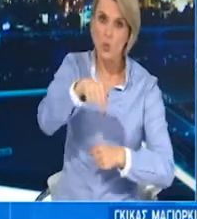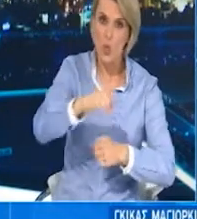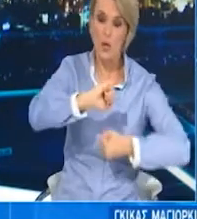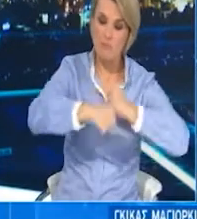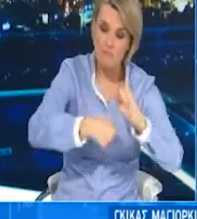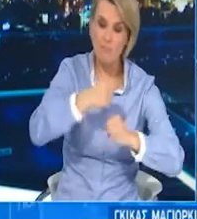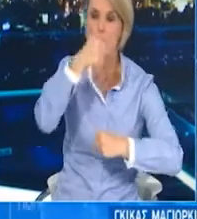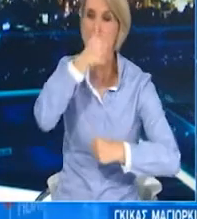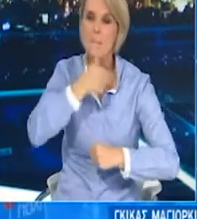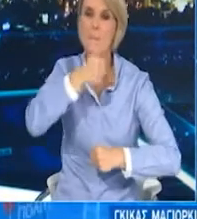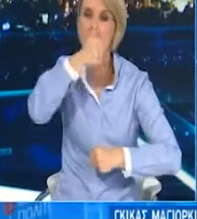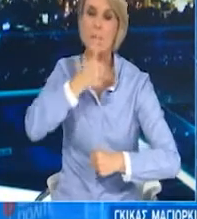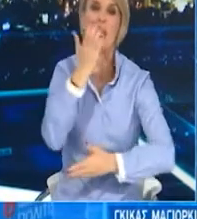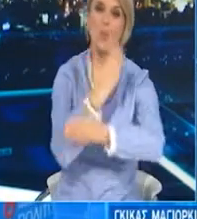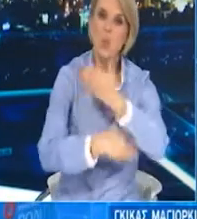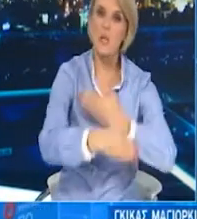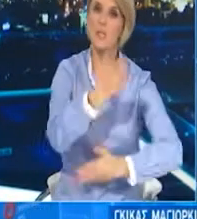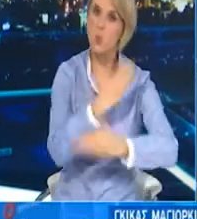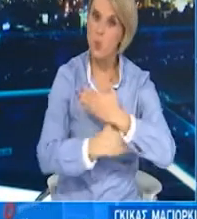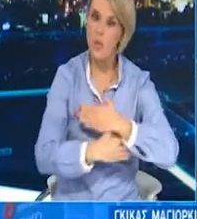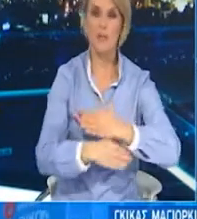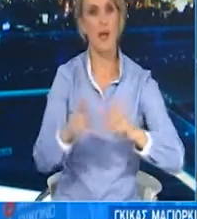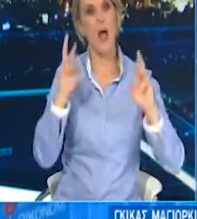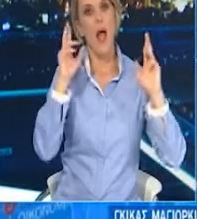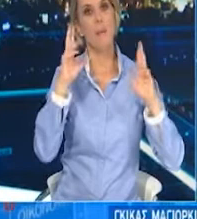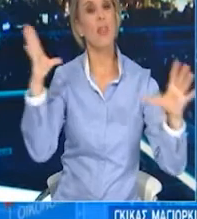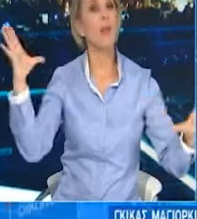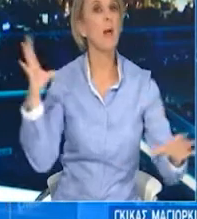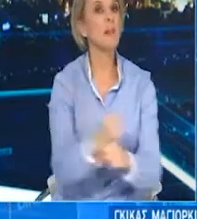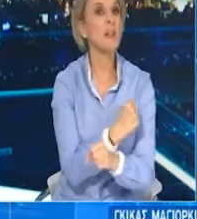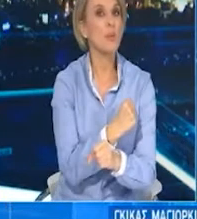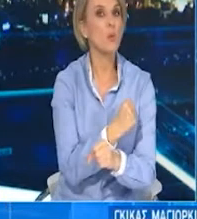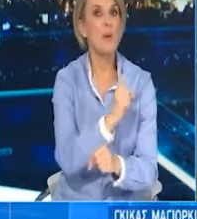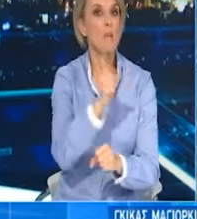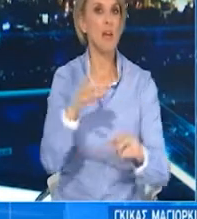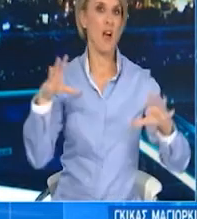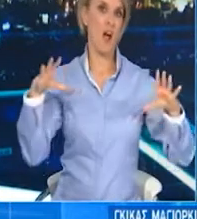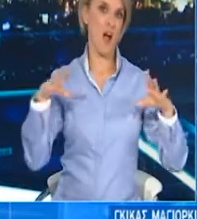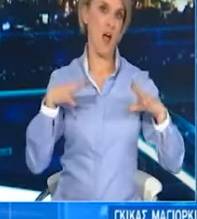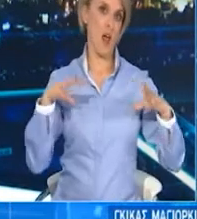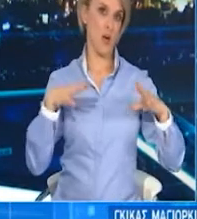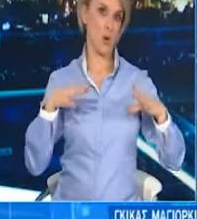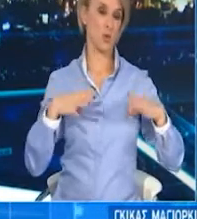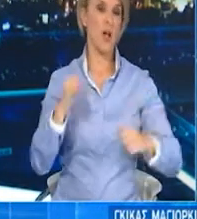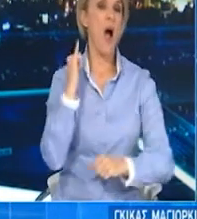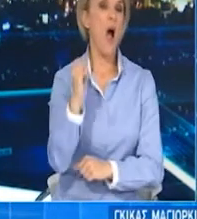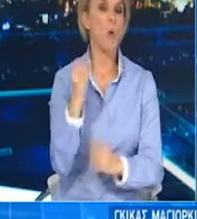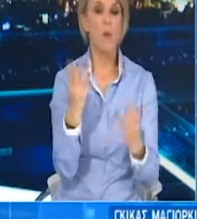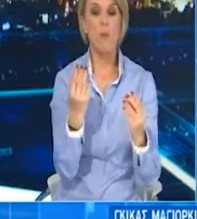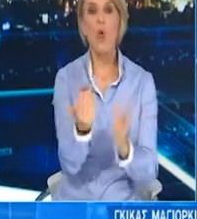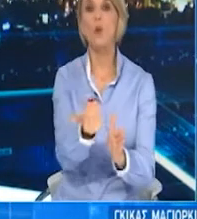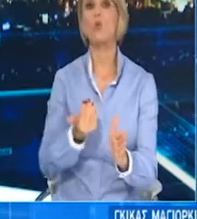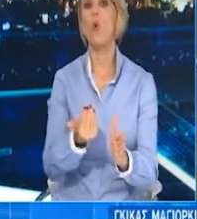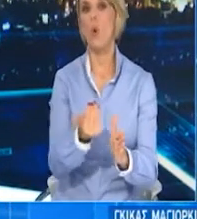Υπάρχει κόπωση και όλοι θέλουμε να γυρίσουμε στην κανονική καθημερινότητά μας. Αυτό είναι απολύτως κατανοητό. Είναι όμως πολύ νωρίς ακόμα. Θα